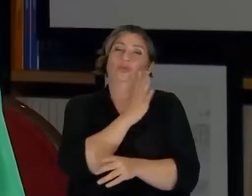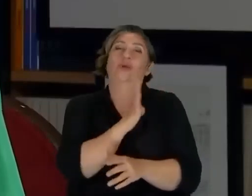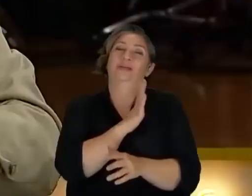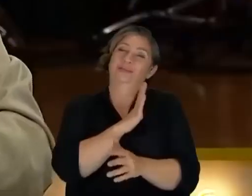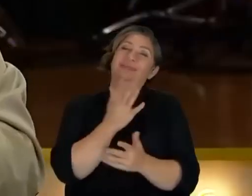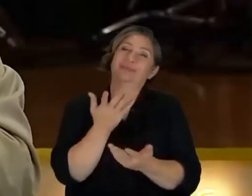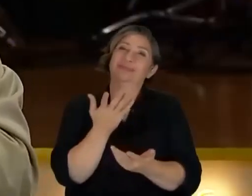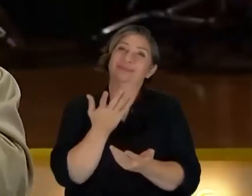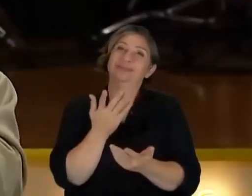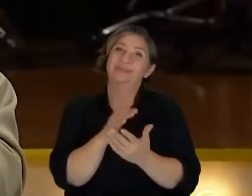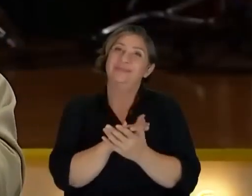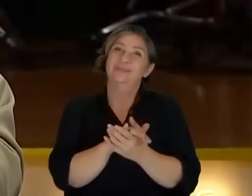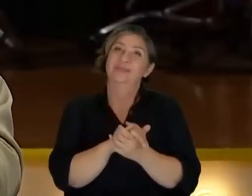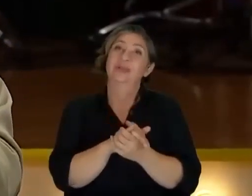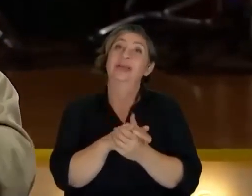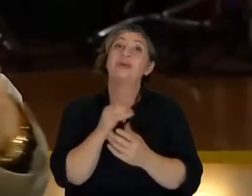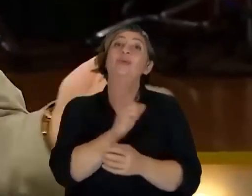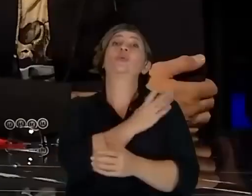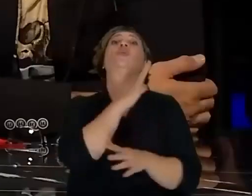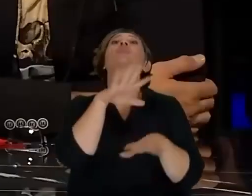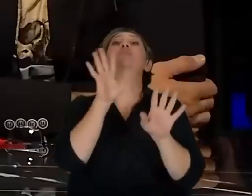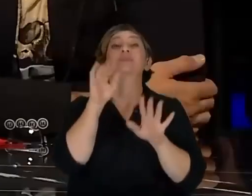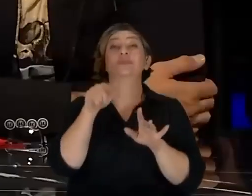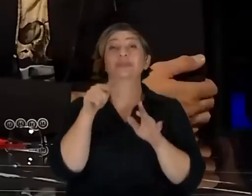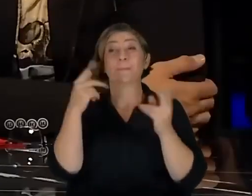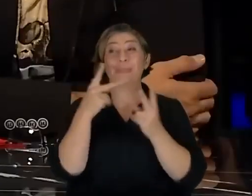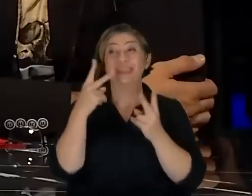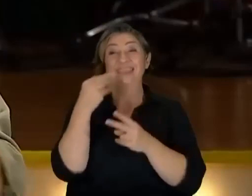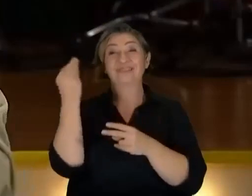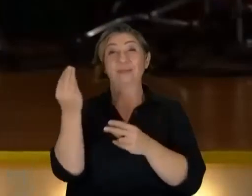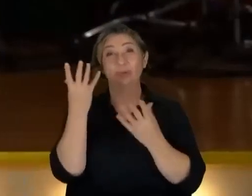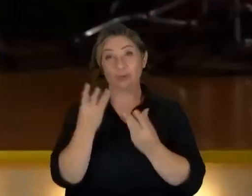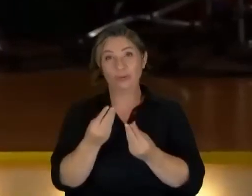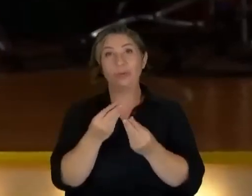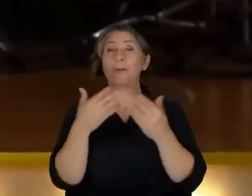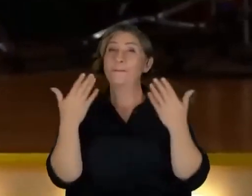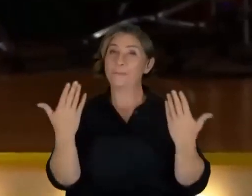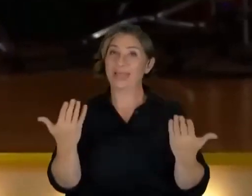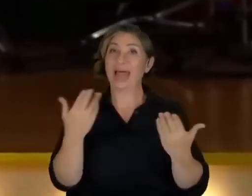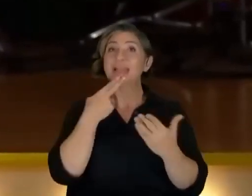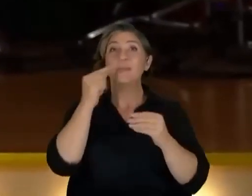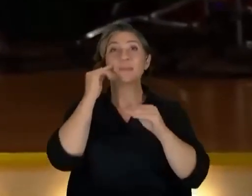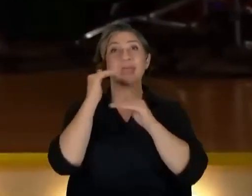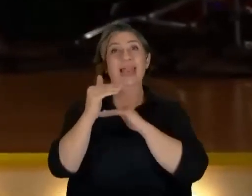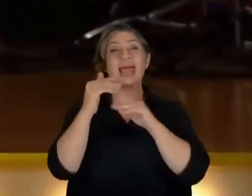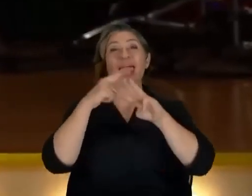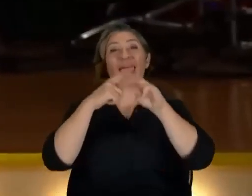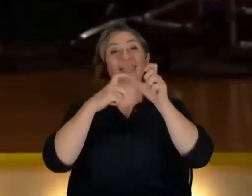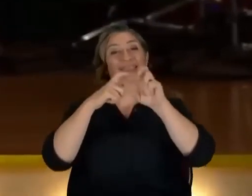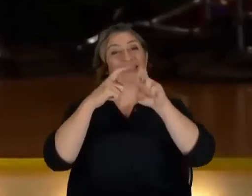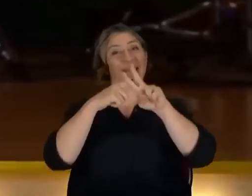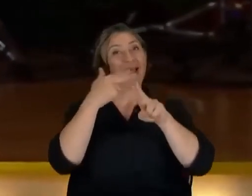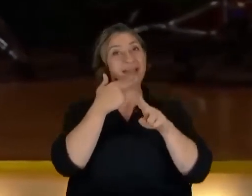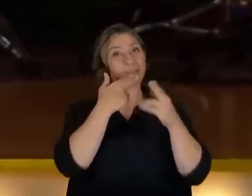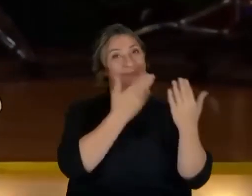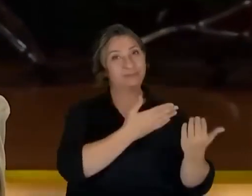Duyuyordur herhalde. Duymuyorsa duyuyordur. Zaten buradan da mesaj vermiş oluyoruz. Pekala. Hanımlar, beyler. Evet. Esra